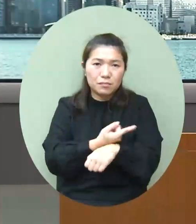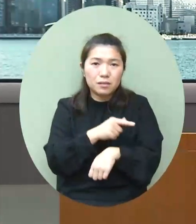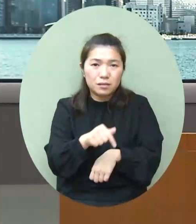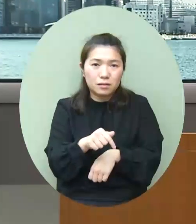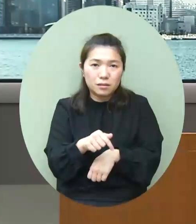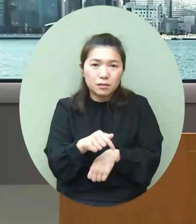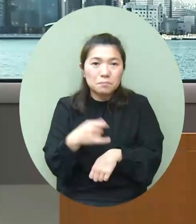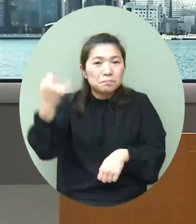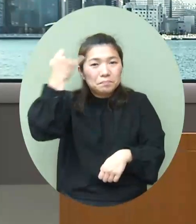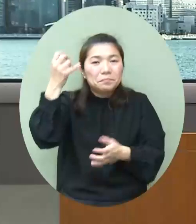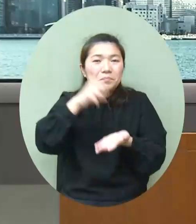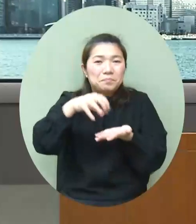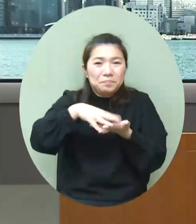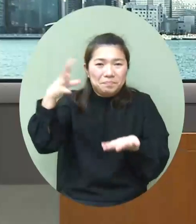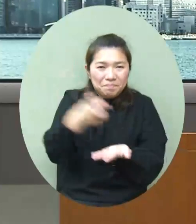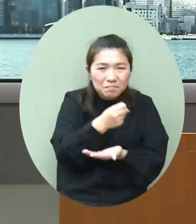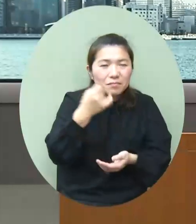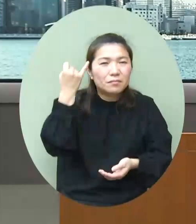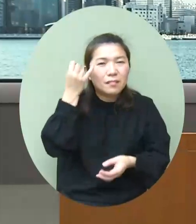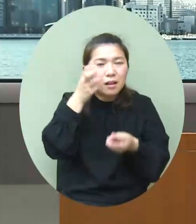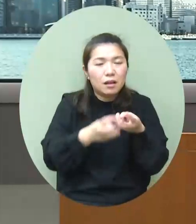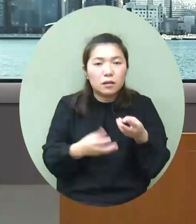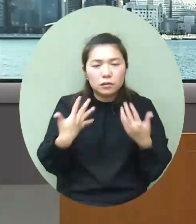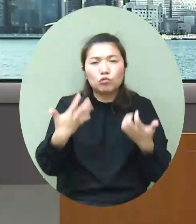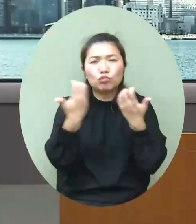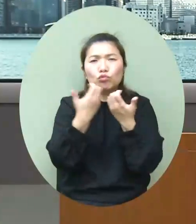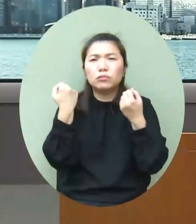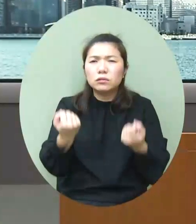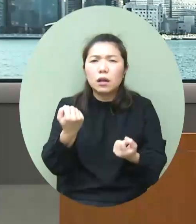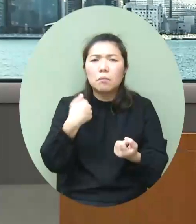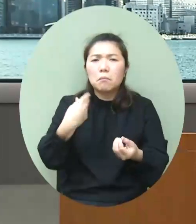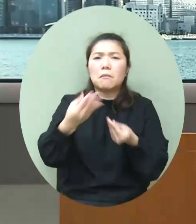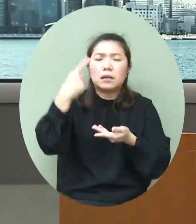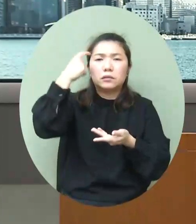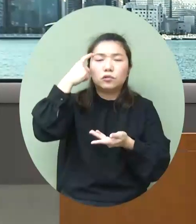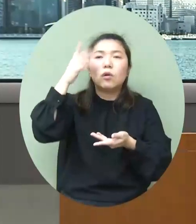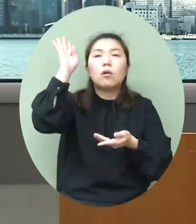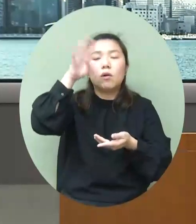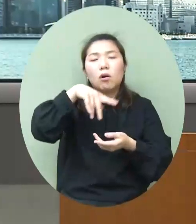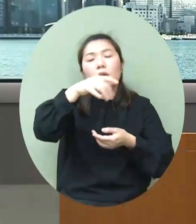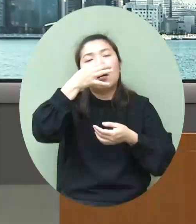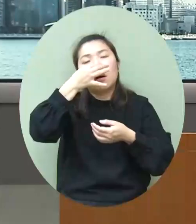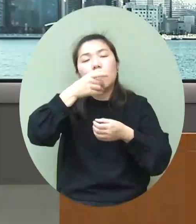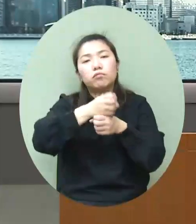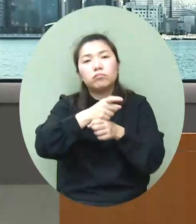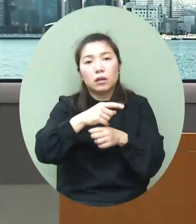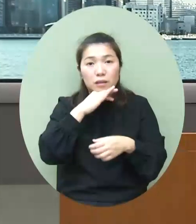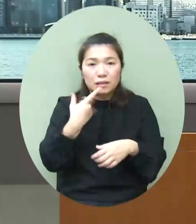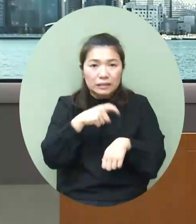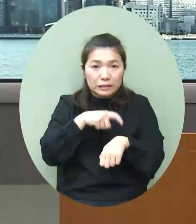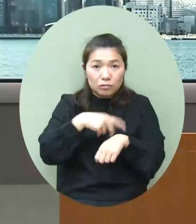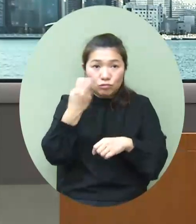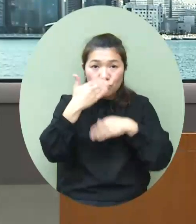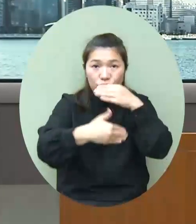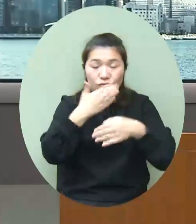这些数据我们现在还未能完全掌握。我们现在这个数字只是反